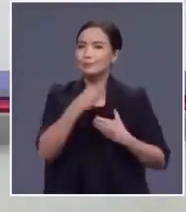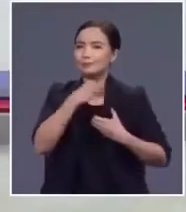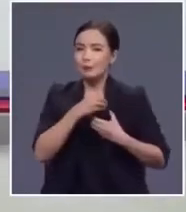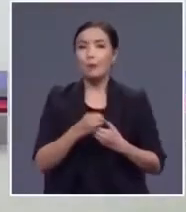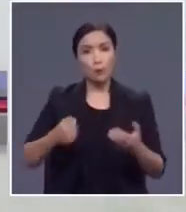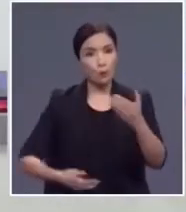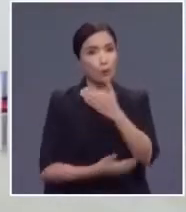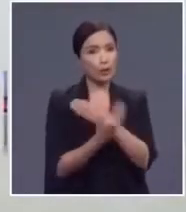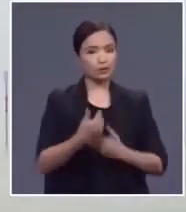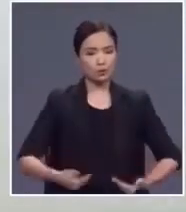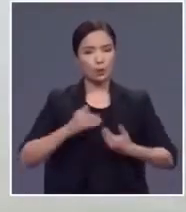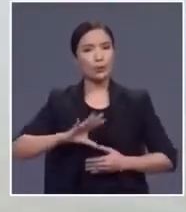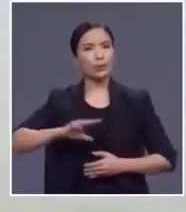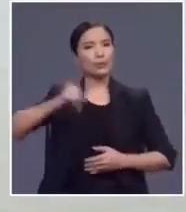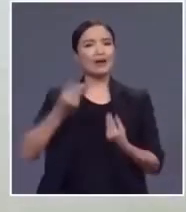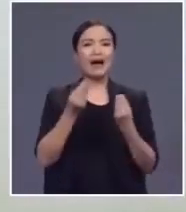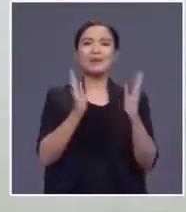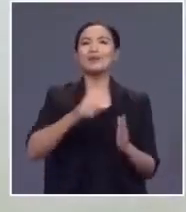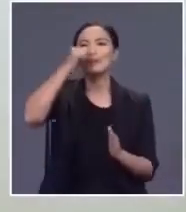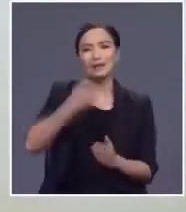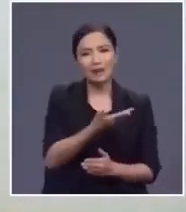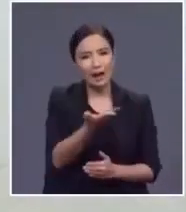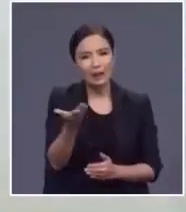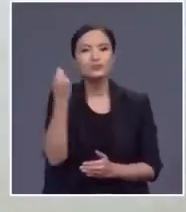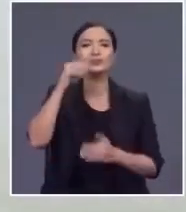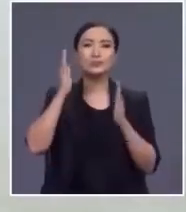ณภาพชีวิตที่ดีให้กับคนไทยทุกคนด้วยตามนโยบาย